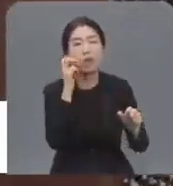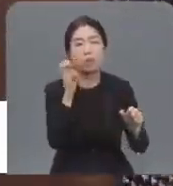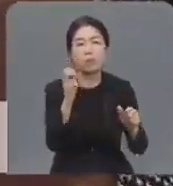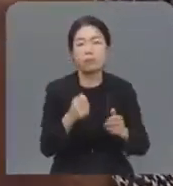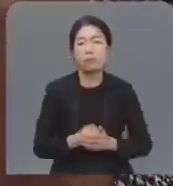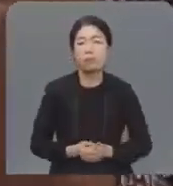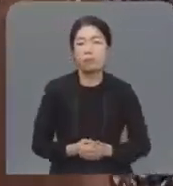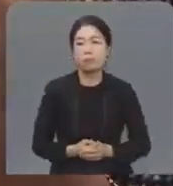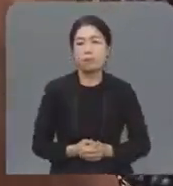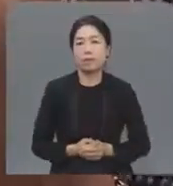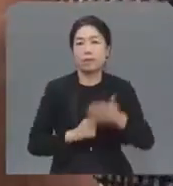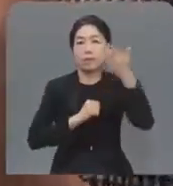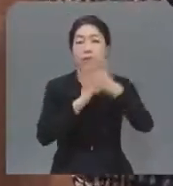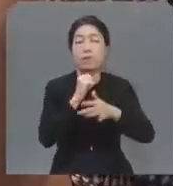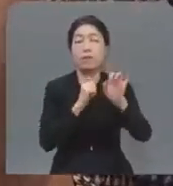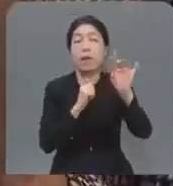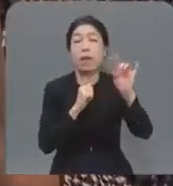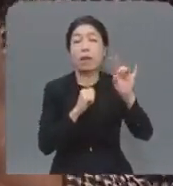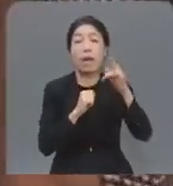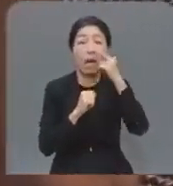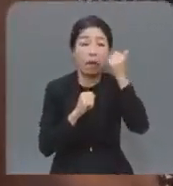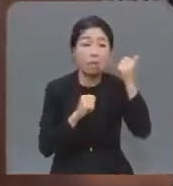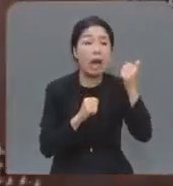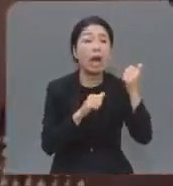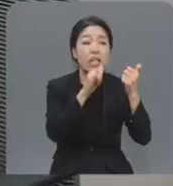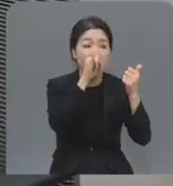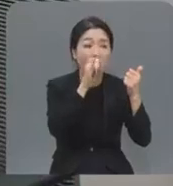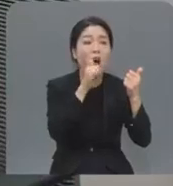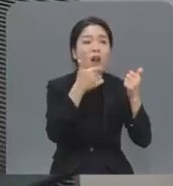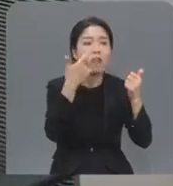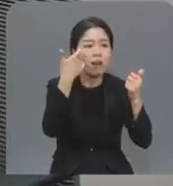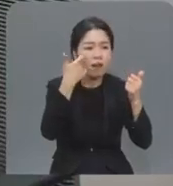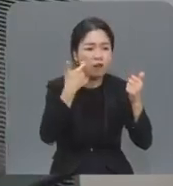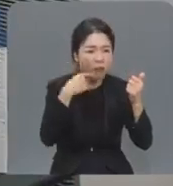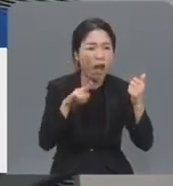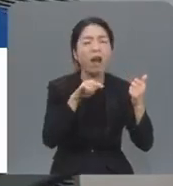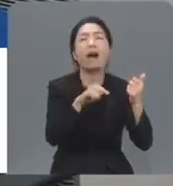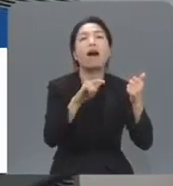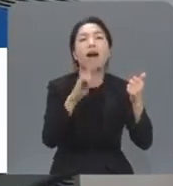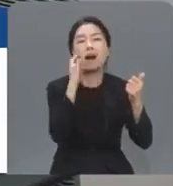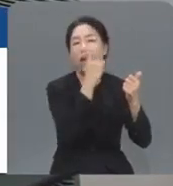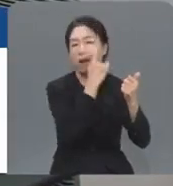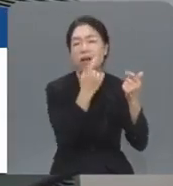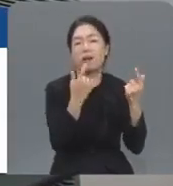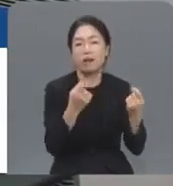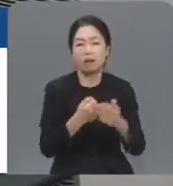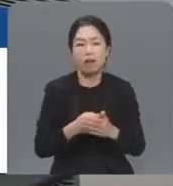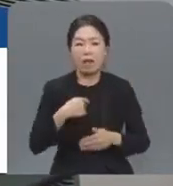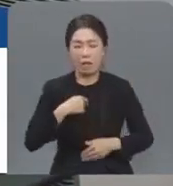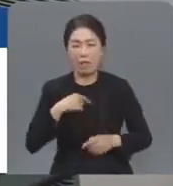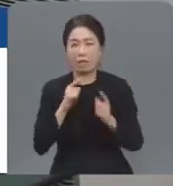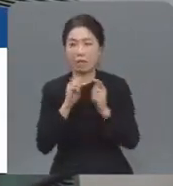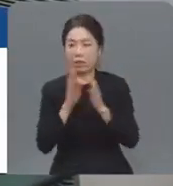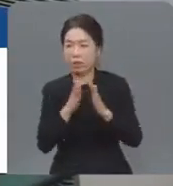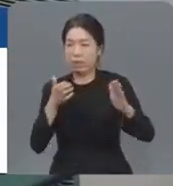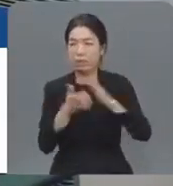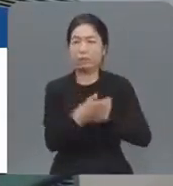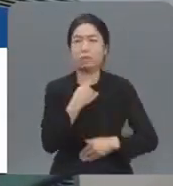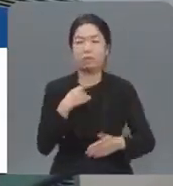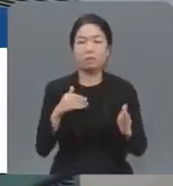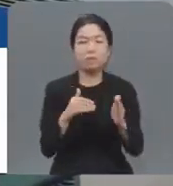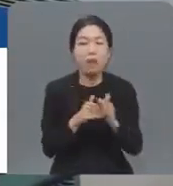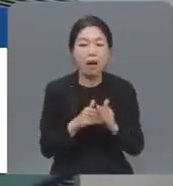추정됩니다 사진 한 장만이 아버지의 존재를 증명합니다 팔라우를 제가 현재 또 답사를 했거든요 그